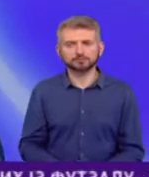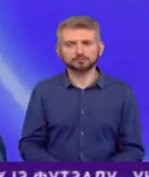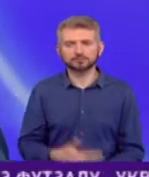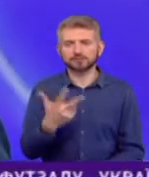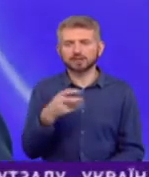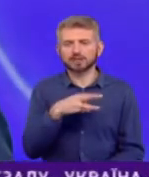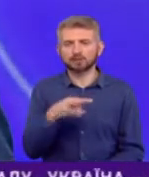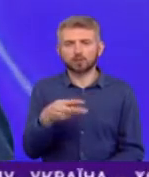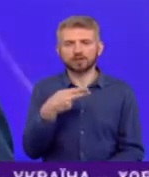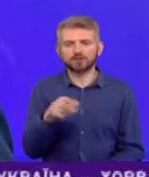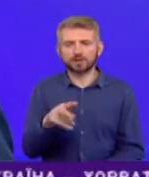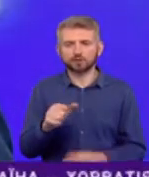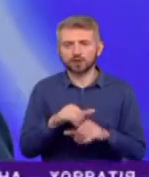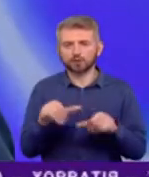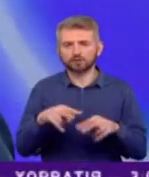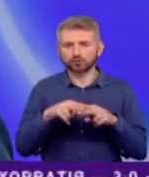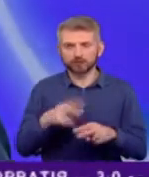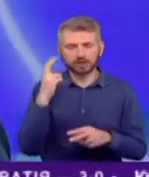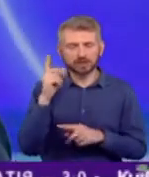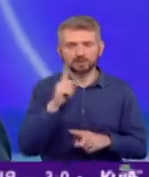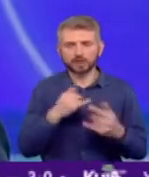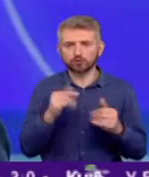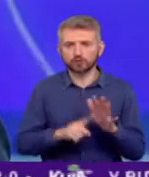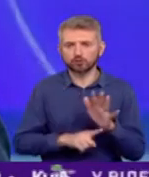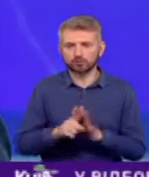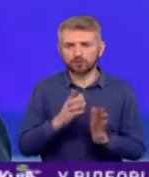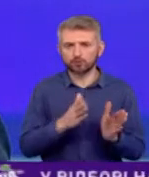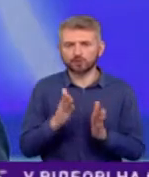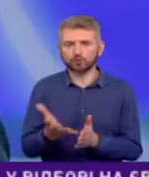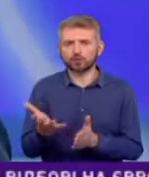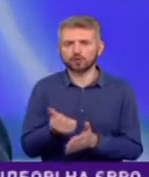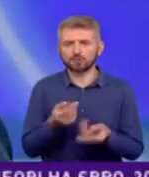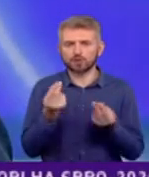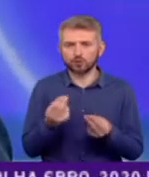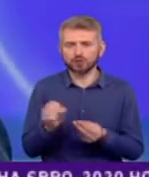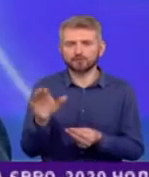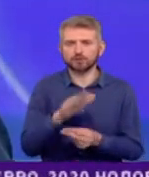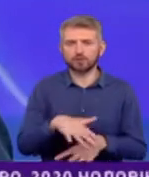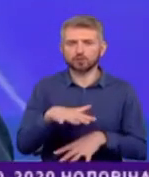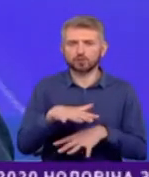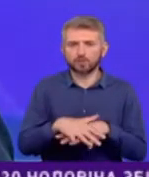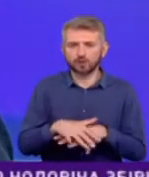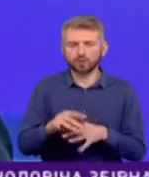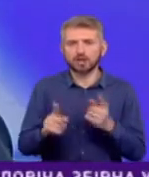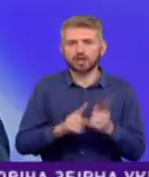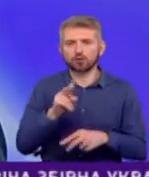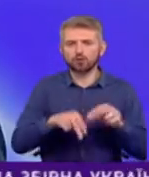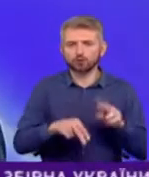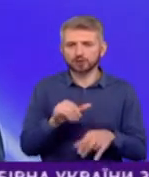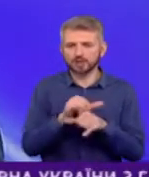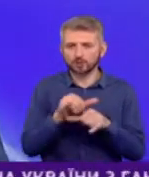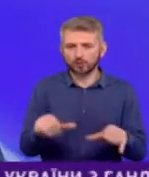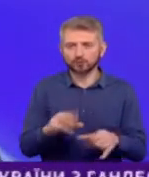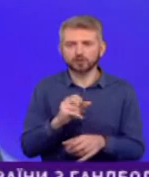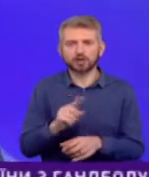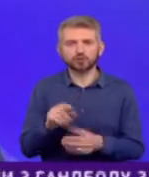300 мільйонів євро на розвиток столиці. Київрада сьогодні розпочала процедуру отримання коштів Європейського банку реконструкції і розвитку. На